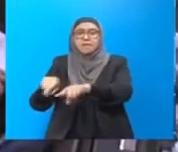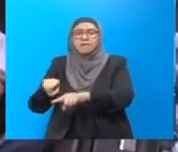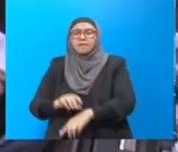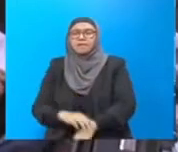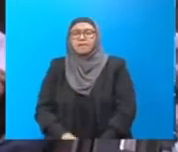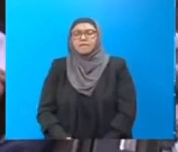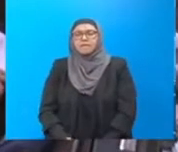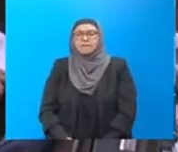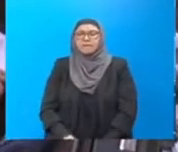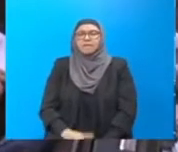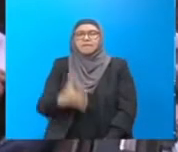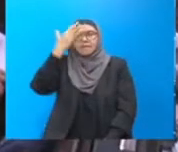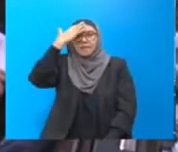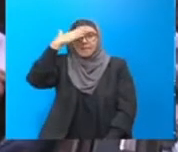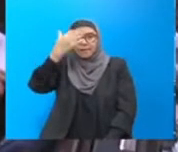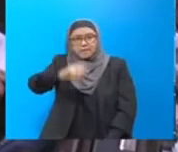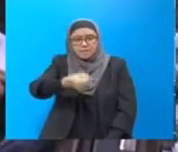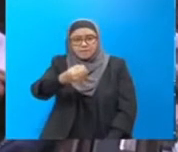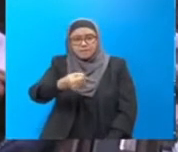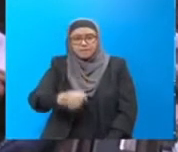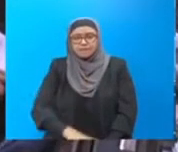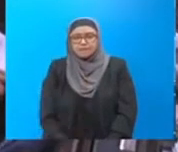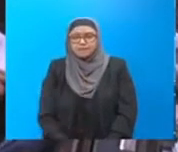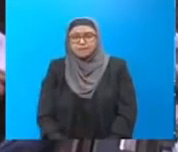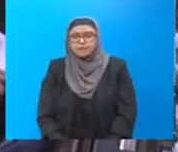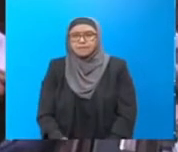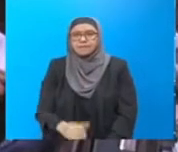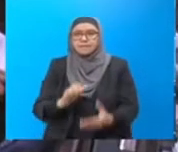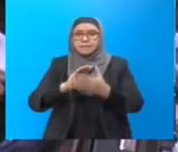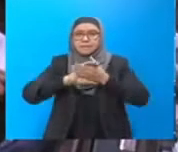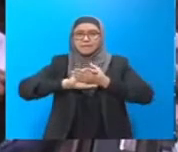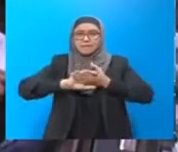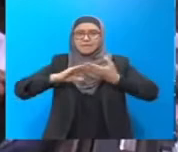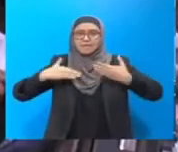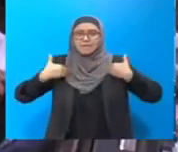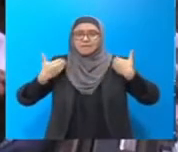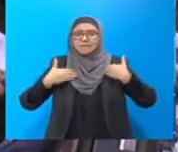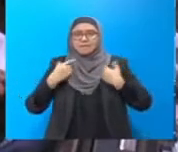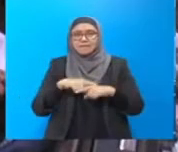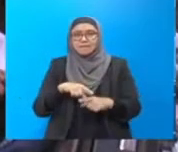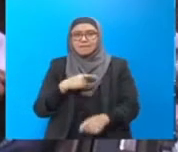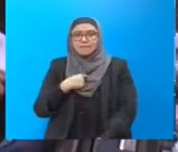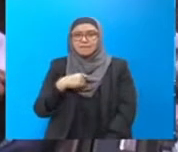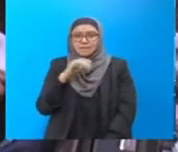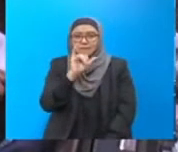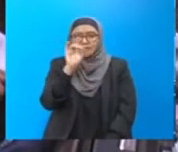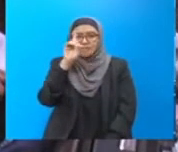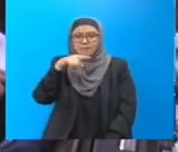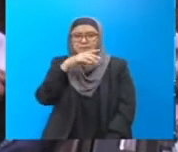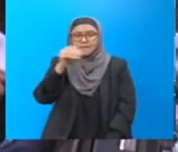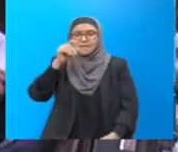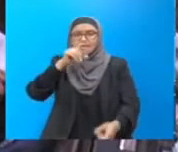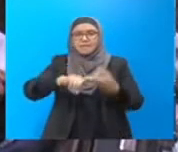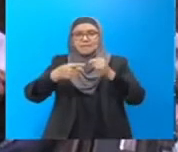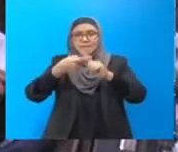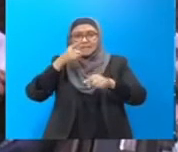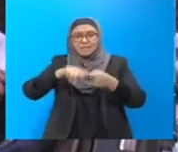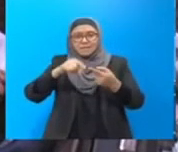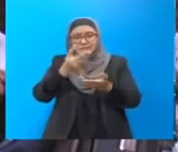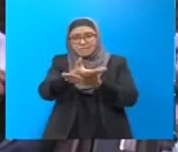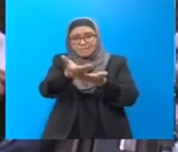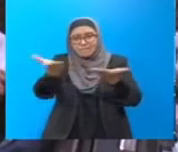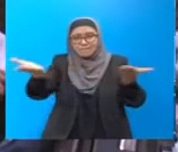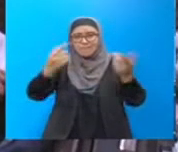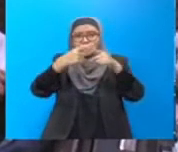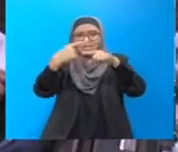Hai assalamualaikum warahmatullah barakatuh dan salam sejahtera Trans yang dipertua dan sahabat-sahabat khalidah negara